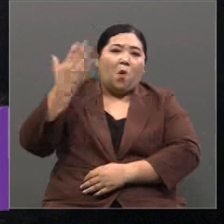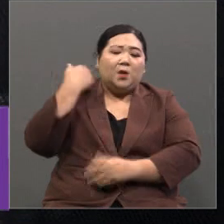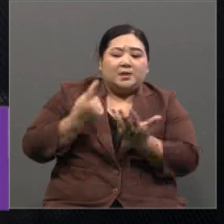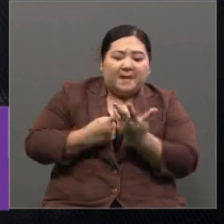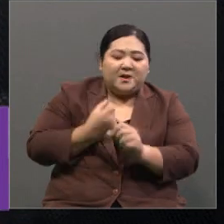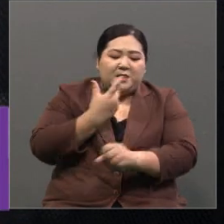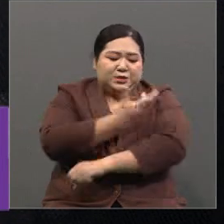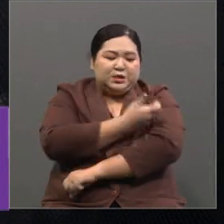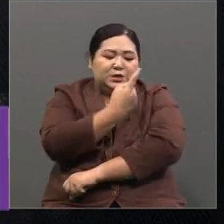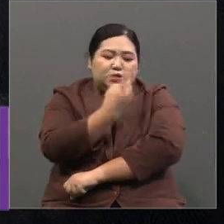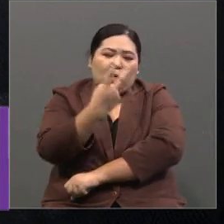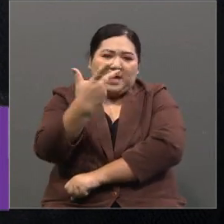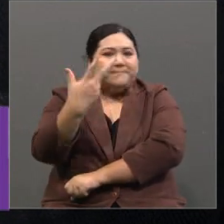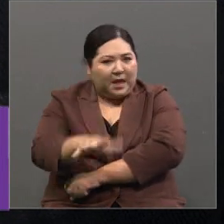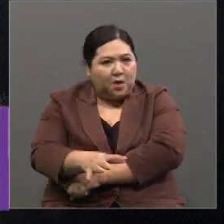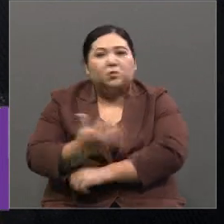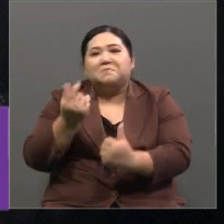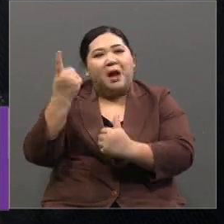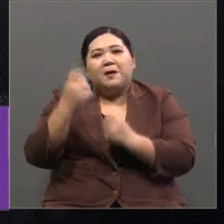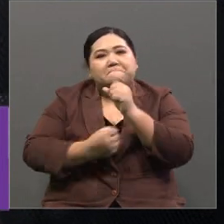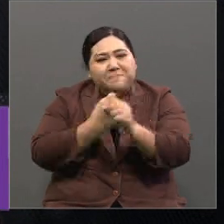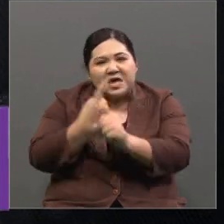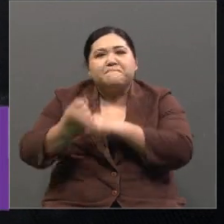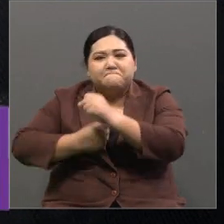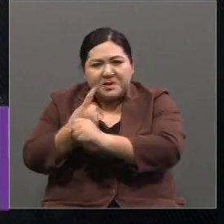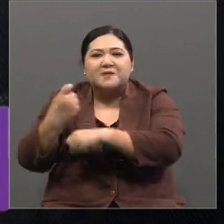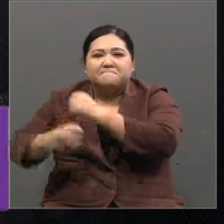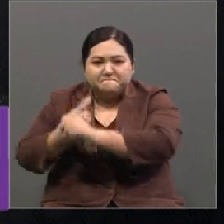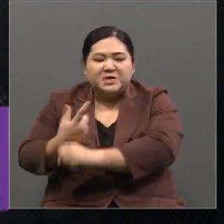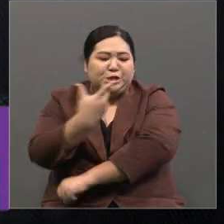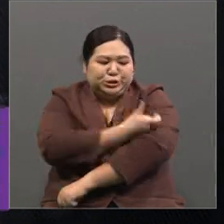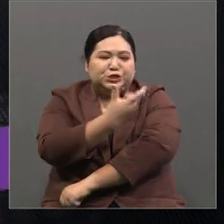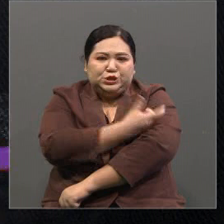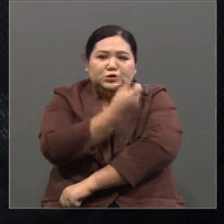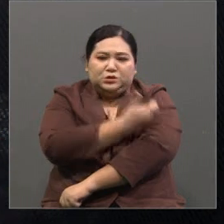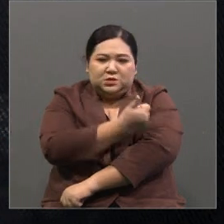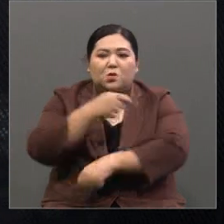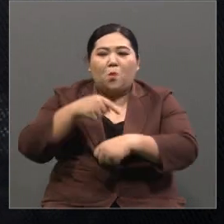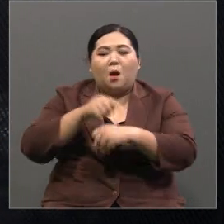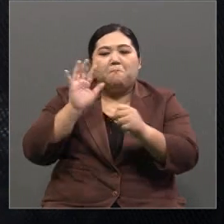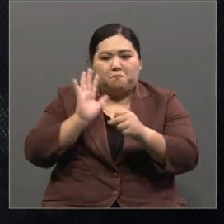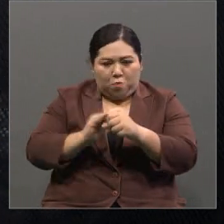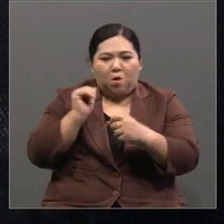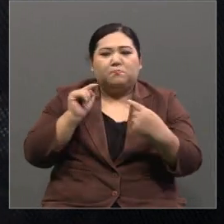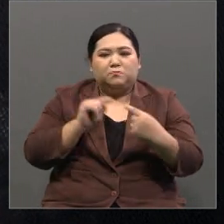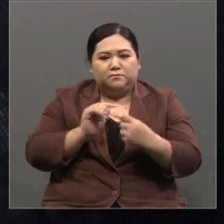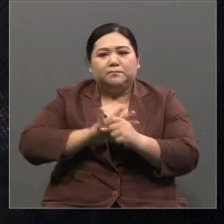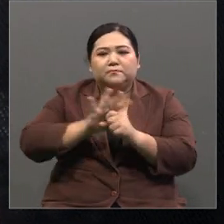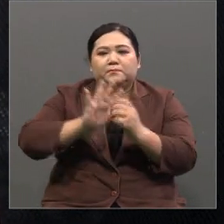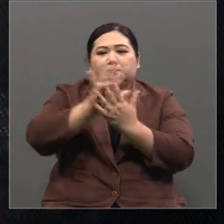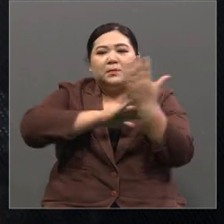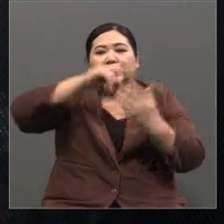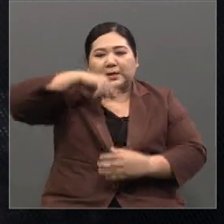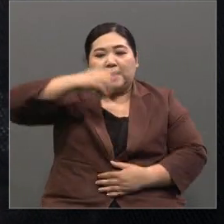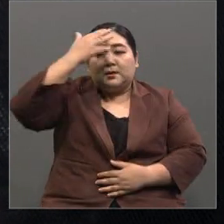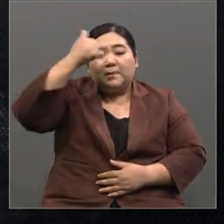ไปเนี่ยเราจะเน้นการที่ให้ทุกคนได้รับวัคซีนประจำปีนะครับซึ่งก็เป็นช่วงเวลาที่เหมาะสมกับประเทศไทยด้วยว่าหลัง